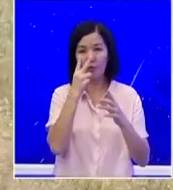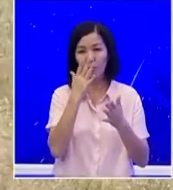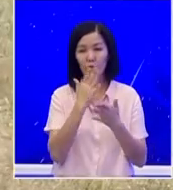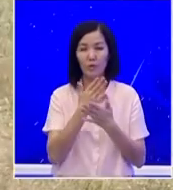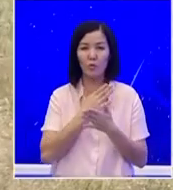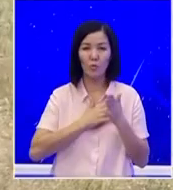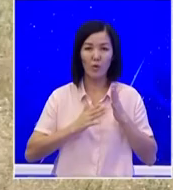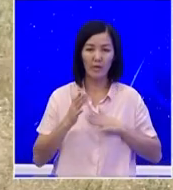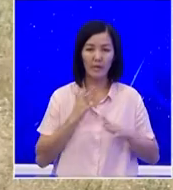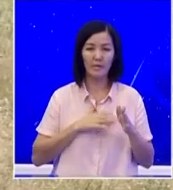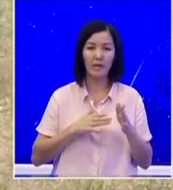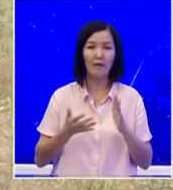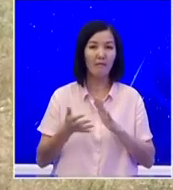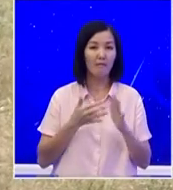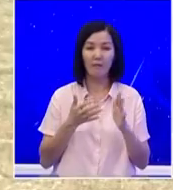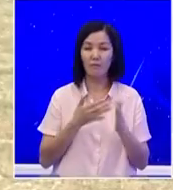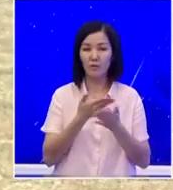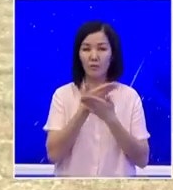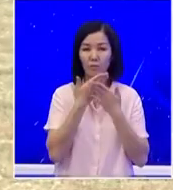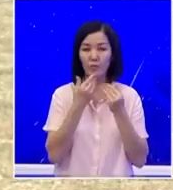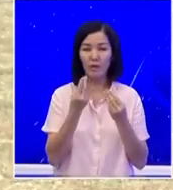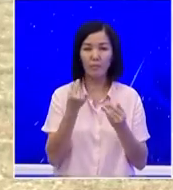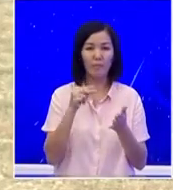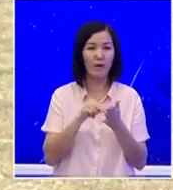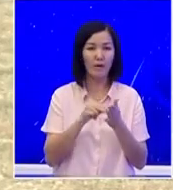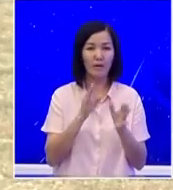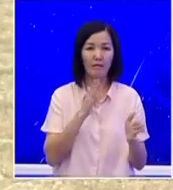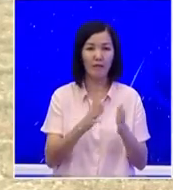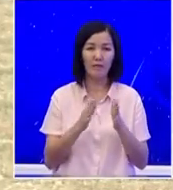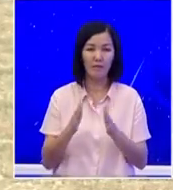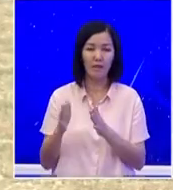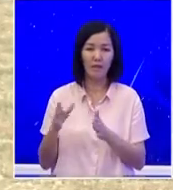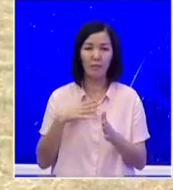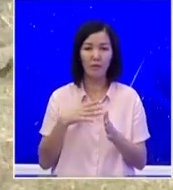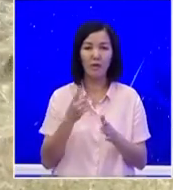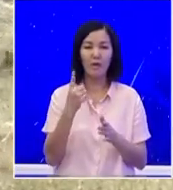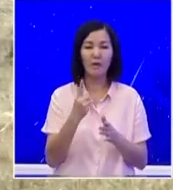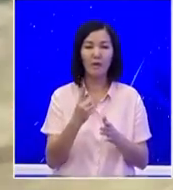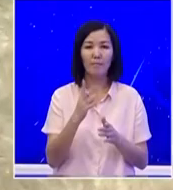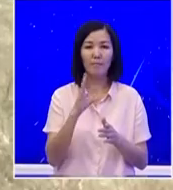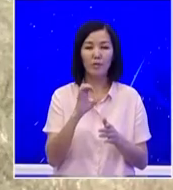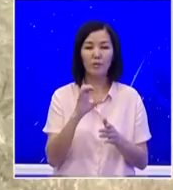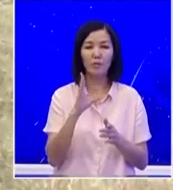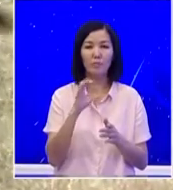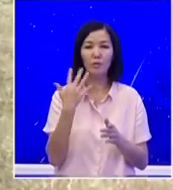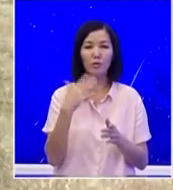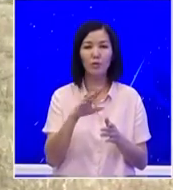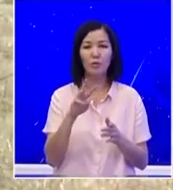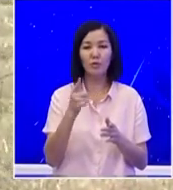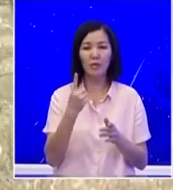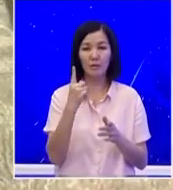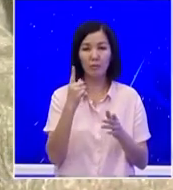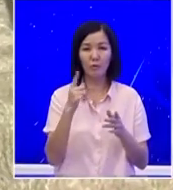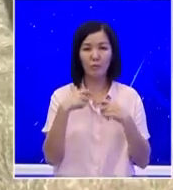көп болса тапшылық болмайды, бағада шарықтамайды. Тиісінше, мына кішкене престердің бағасы биыл 500-550 теңгеден болып